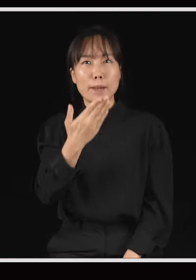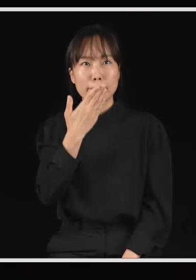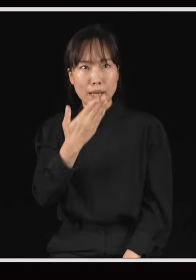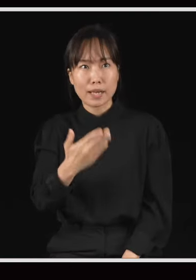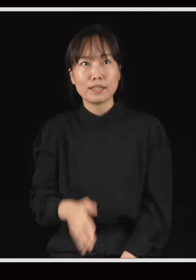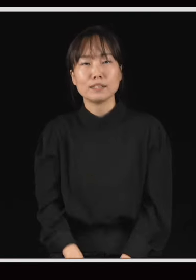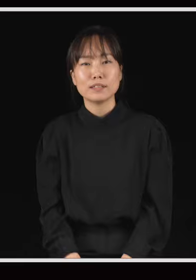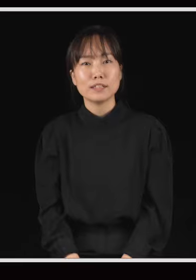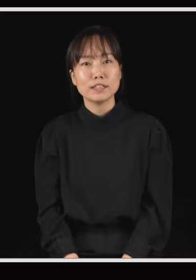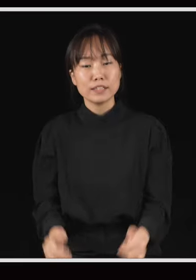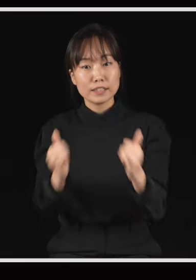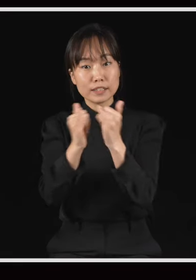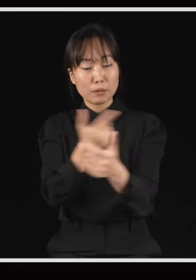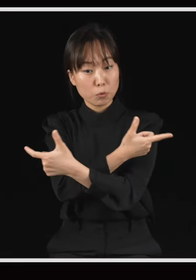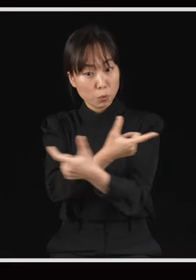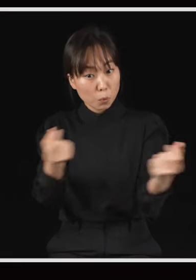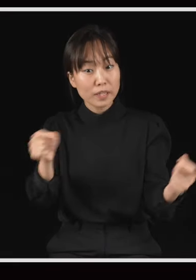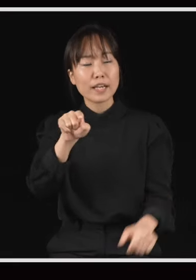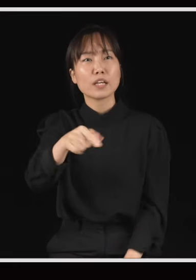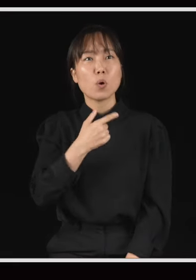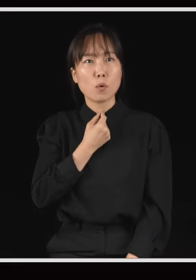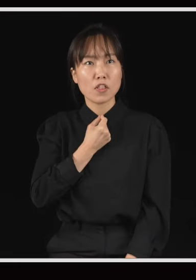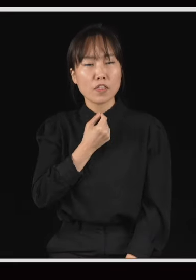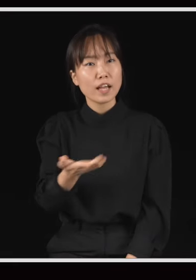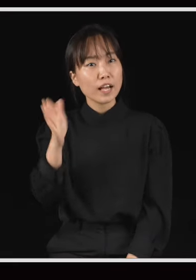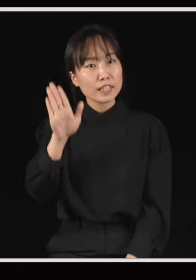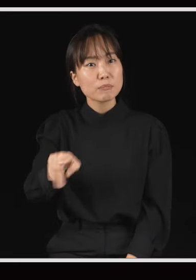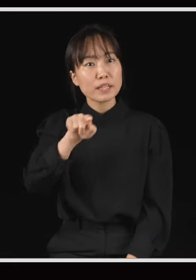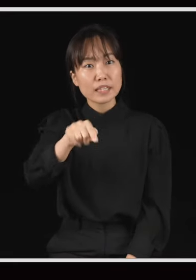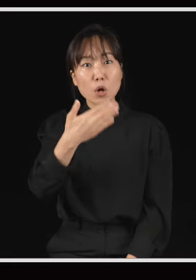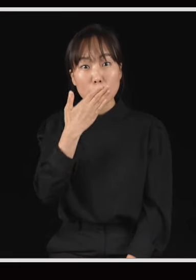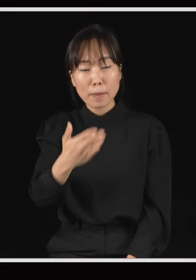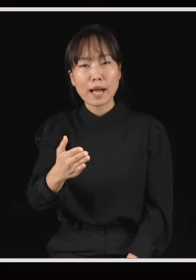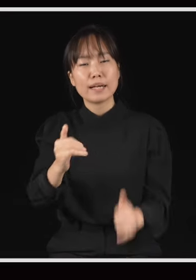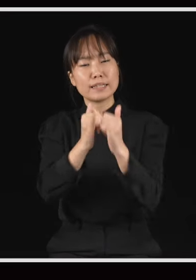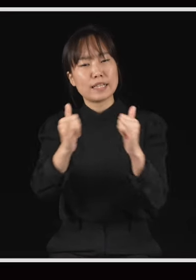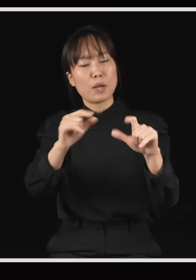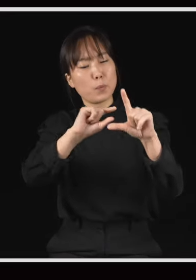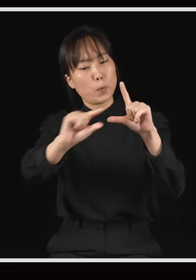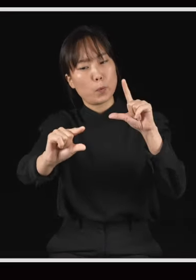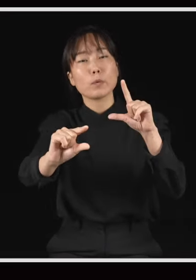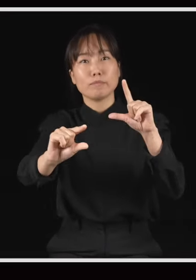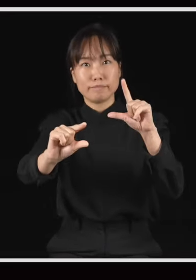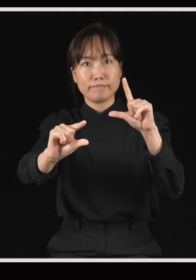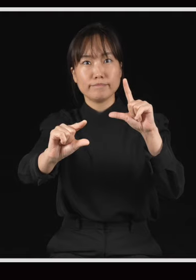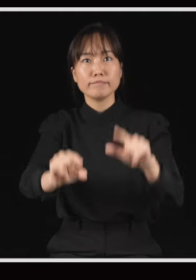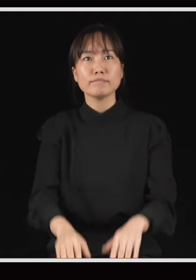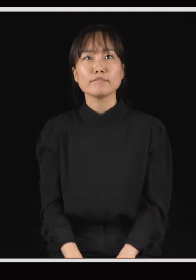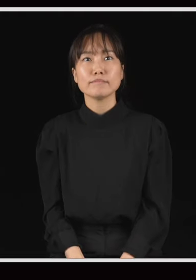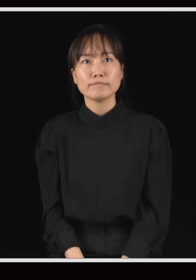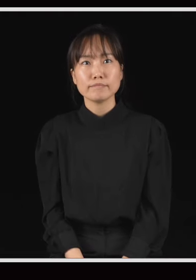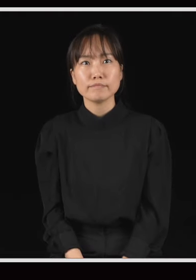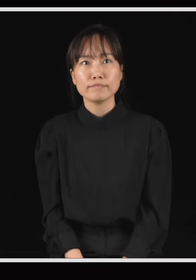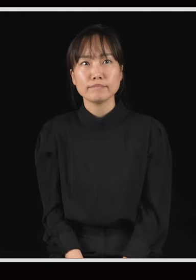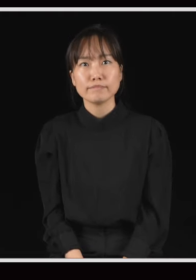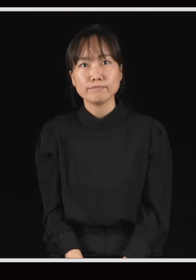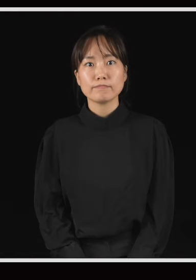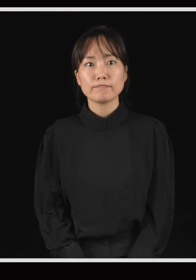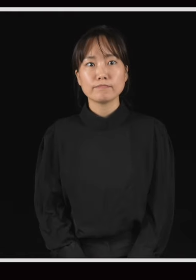달려 있습니다. 많은 분들이 그렇게 돌아가시기를 원하시죠. 하지만 그렇게 돌아가시는 분들은 극소수에 불과합니다.